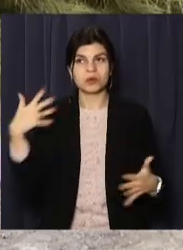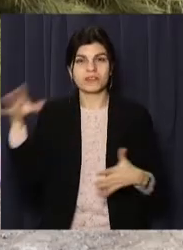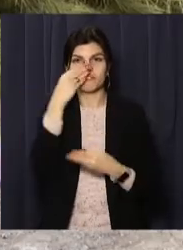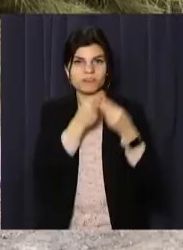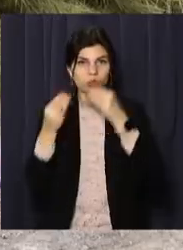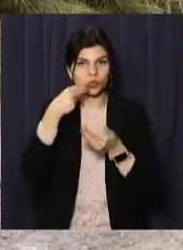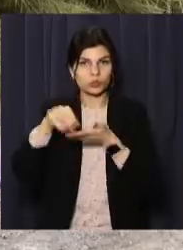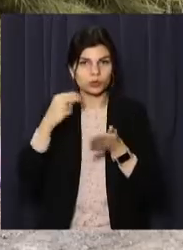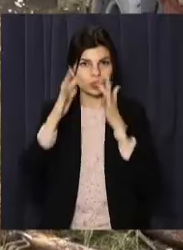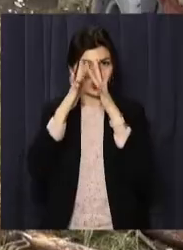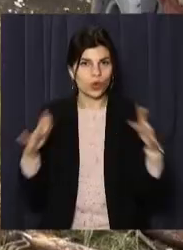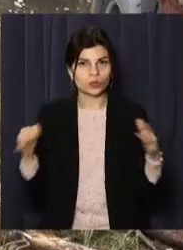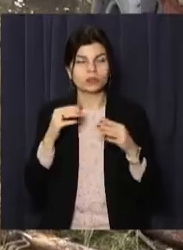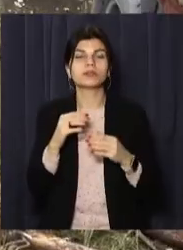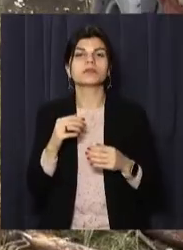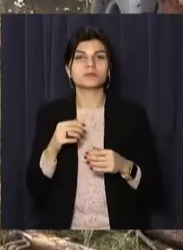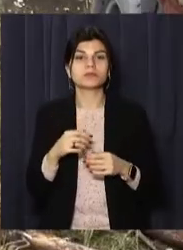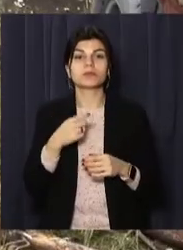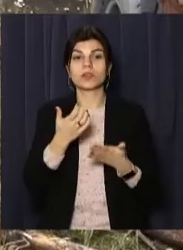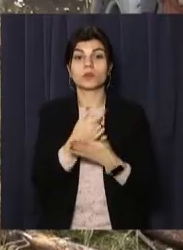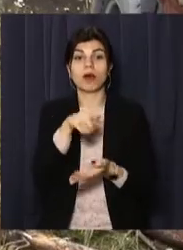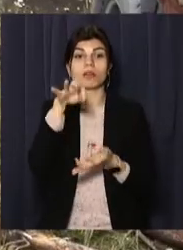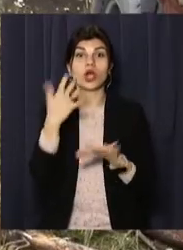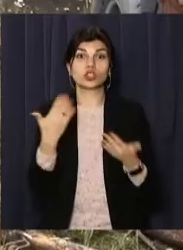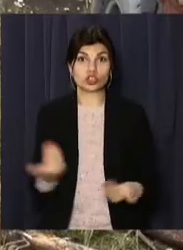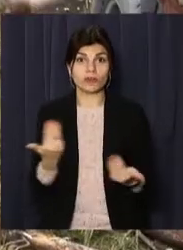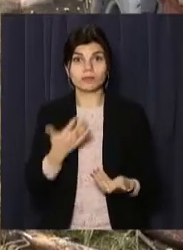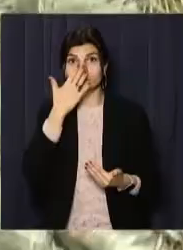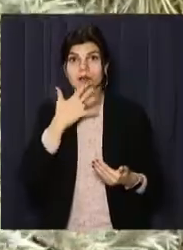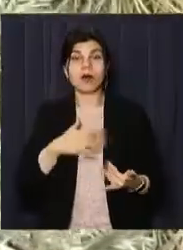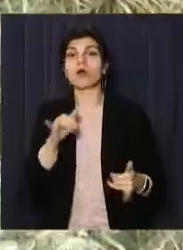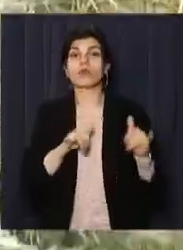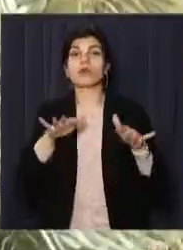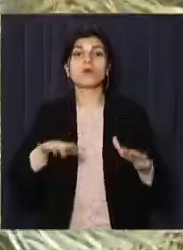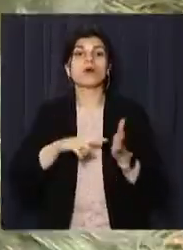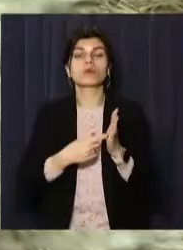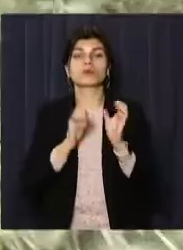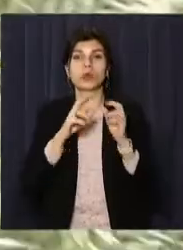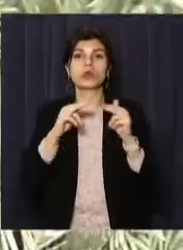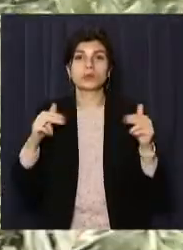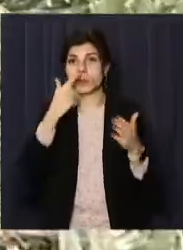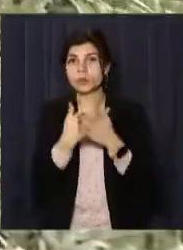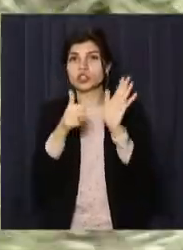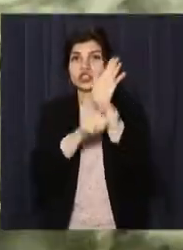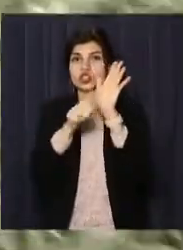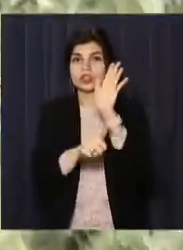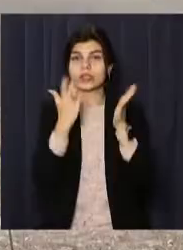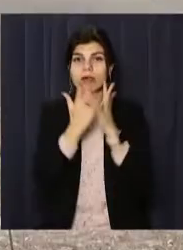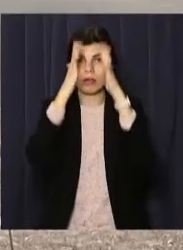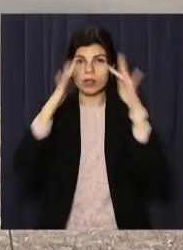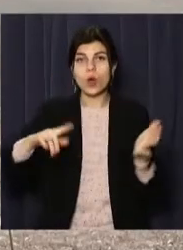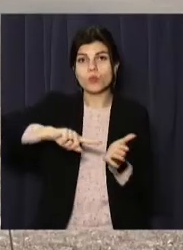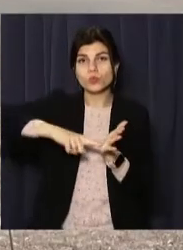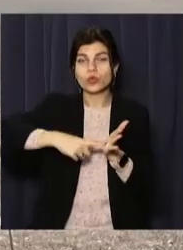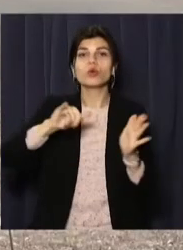зустріти живі ялинки, які відслужили своїм господарям на вулицях міста, можна дедалі рідше. Наразі у Дніпрі понад 60 ялинкових